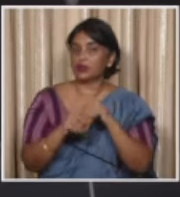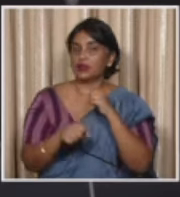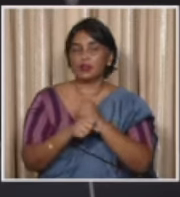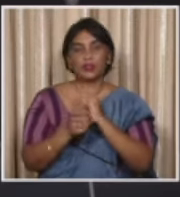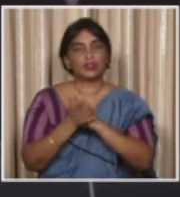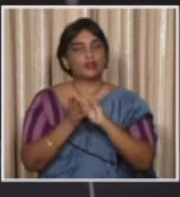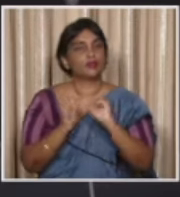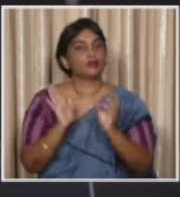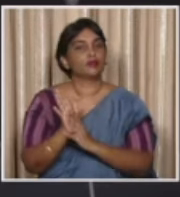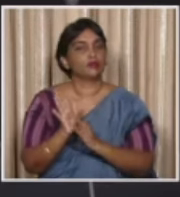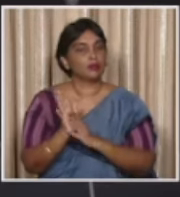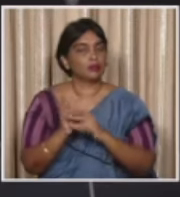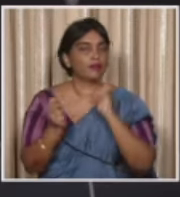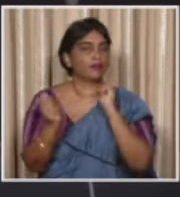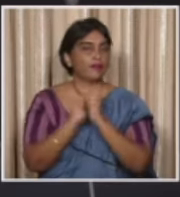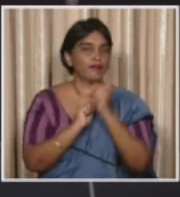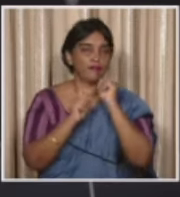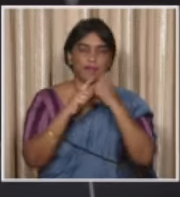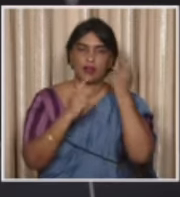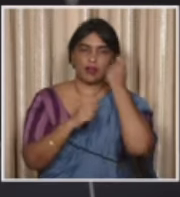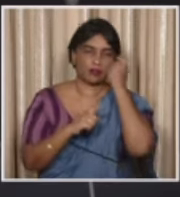කොමිෂන් සභාවේ වෙනස් මතයක්